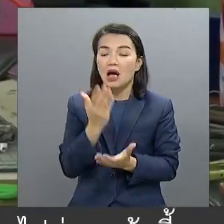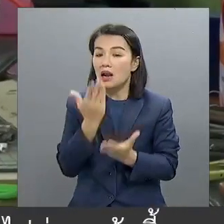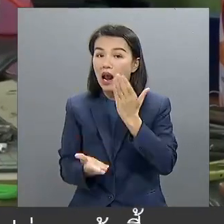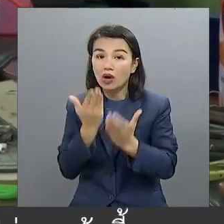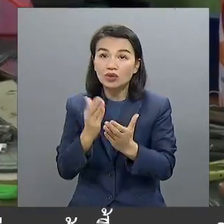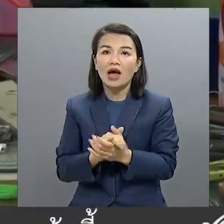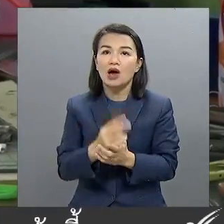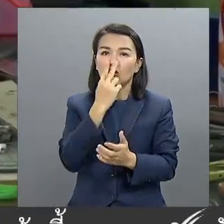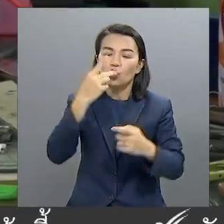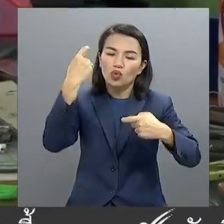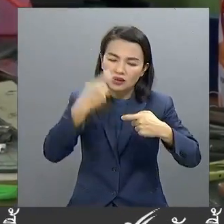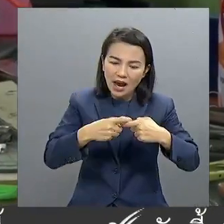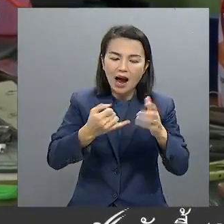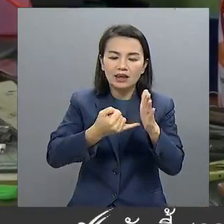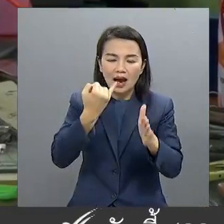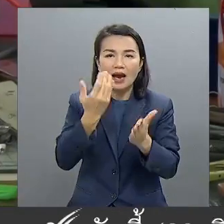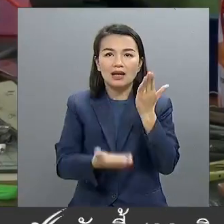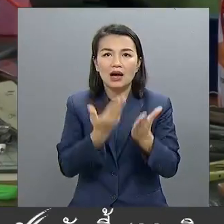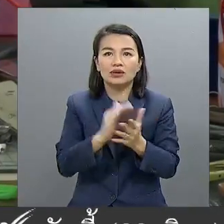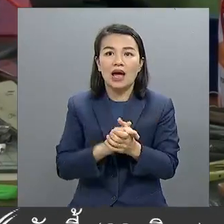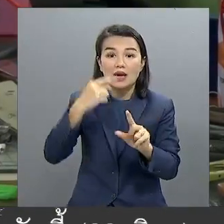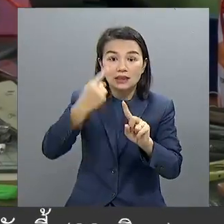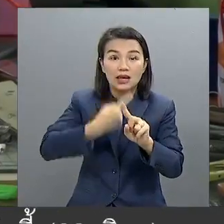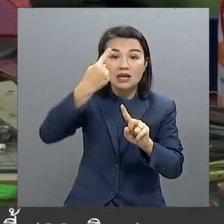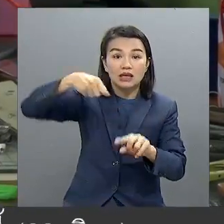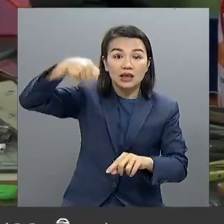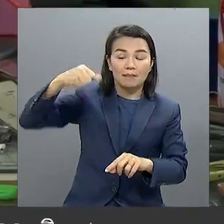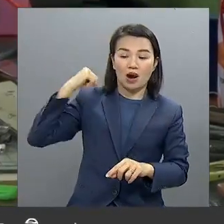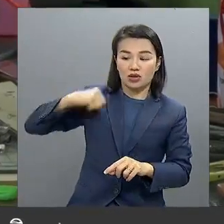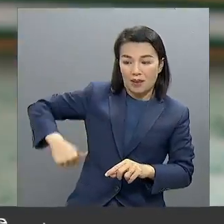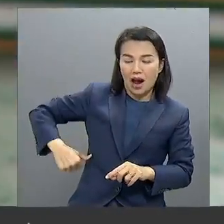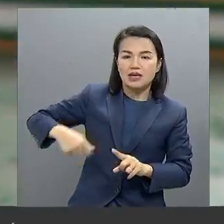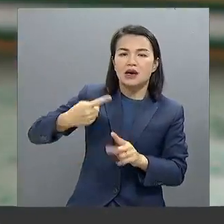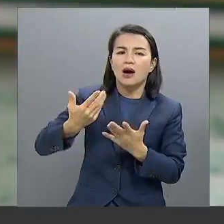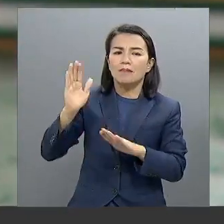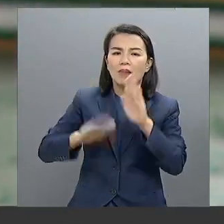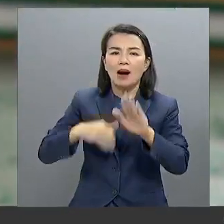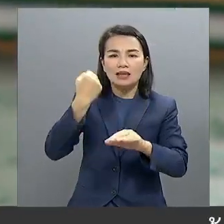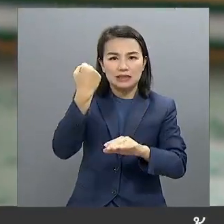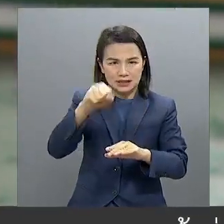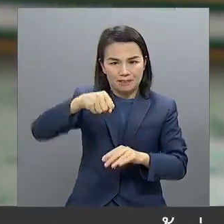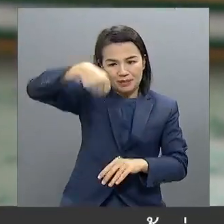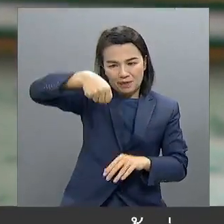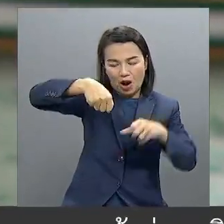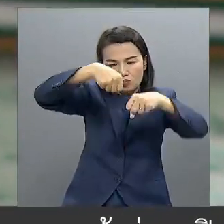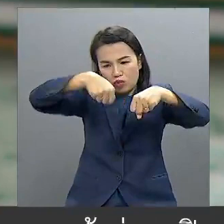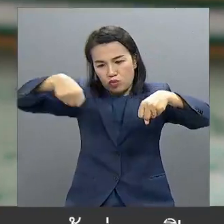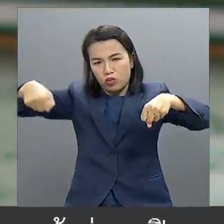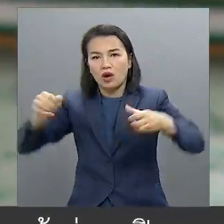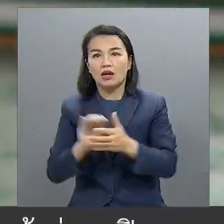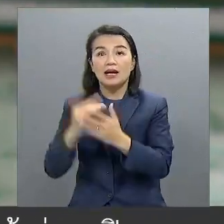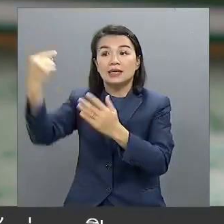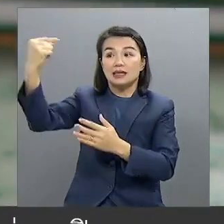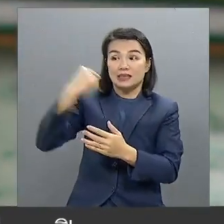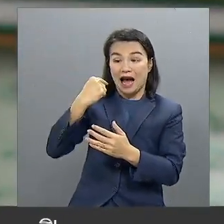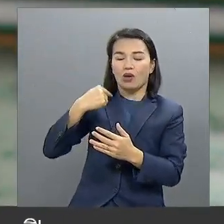ง่ายแต่ละเดอนจะทำกระเป๋า supply ไดประมาณดีละ 10 บายนะครับตอนนี้มีออster Yaw ไปจนถึงเกือบสินปีแล้ว